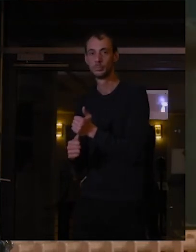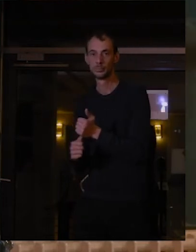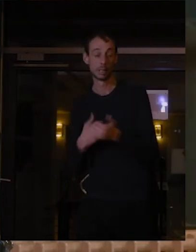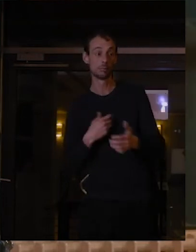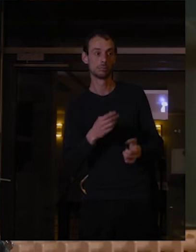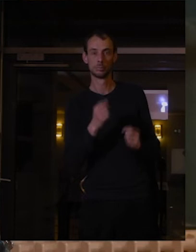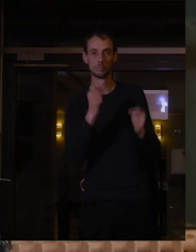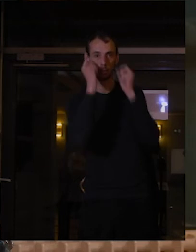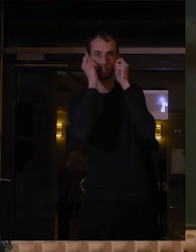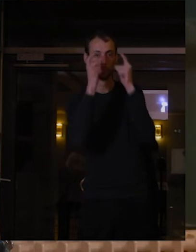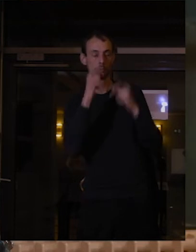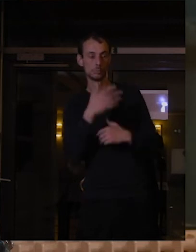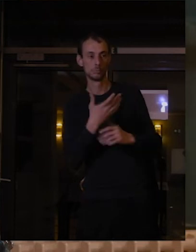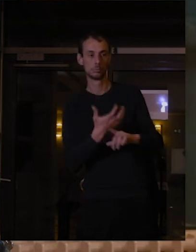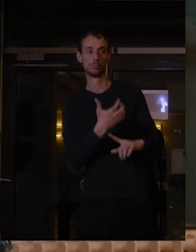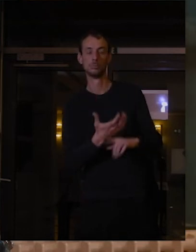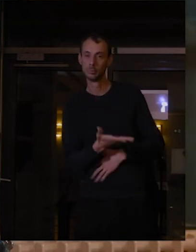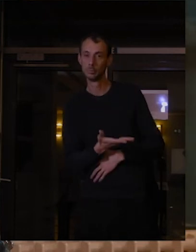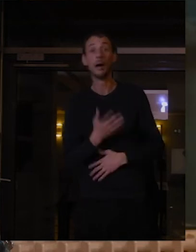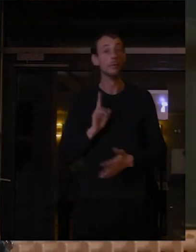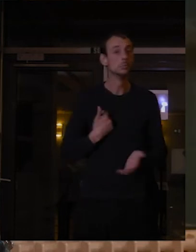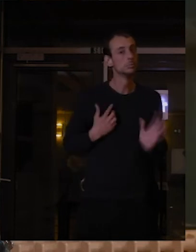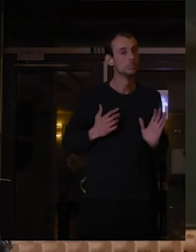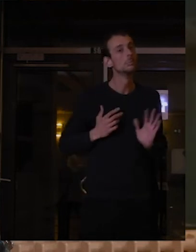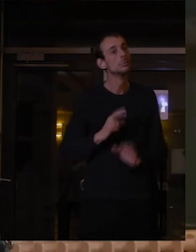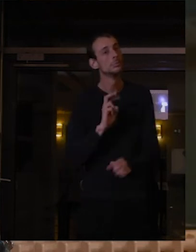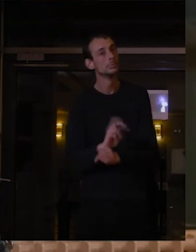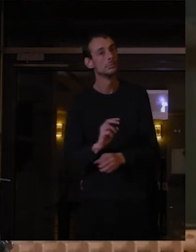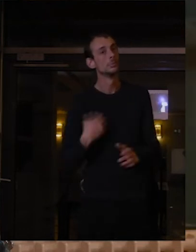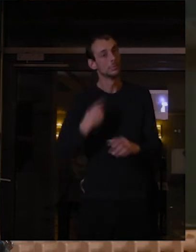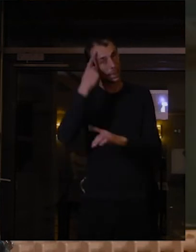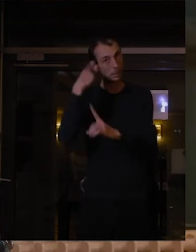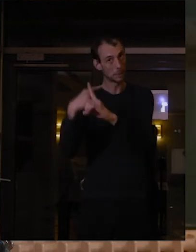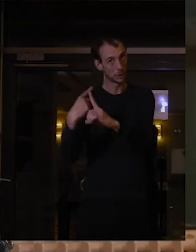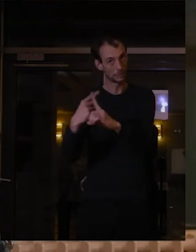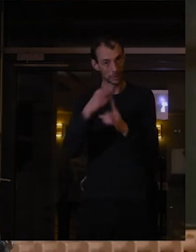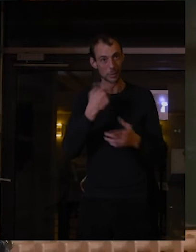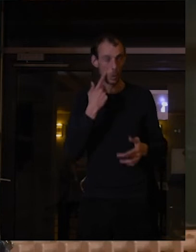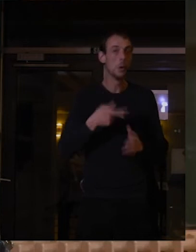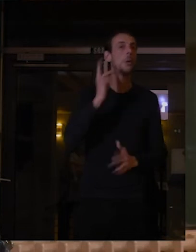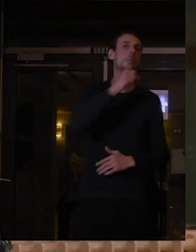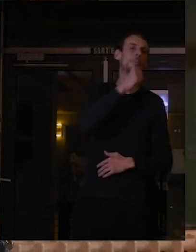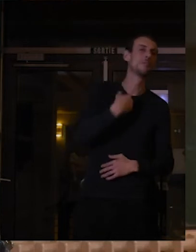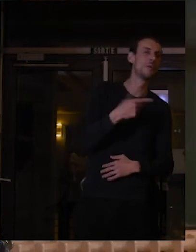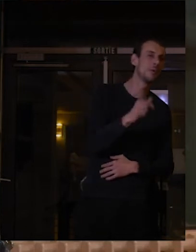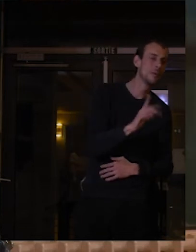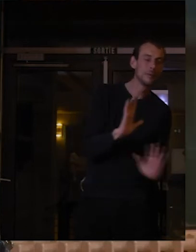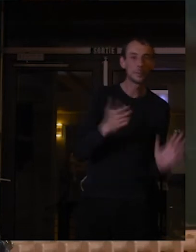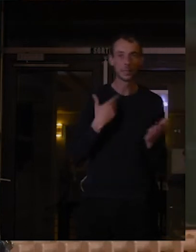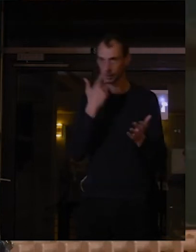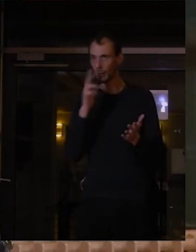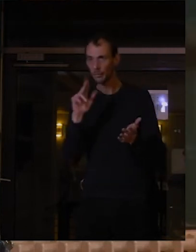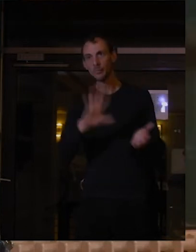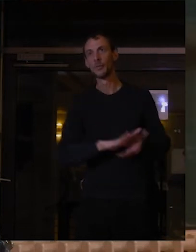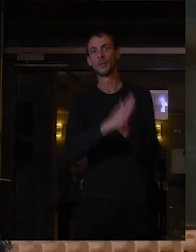moi, je reste optimiste. Je pense que je suis plus vieux que Simon. Je pense que ça va quand même évoluer. Les mentalités